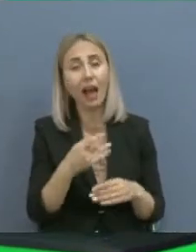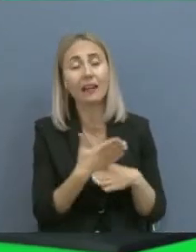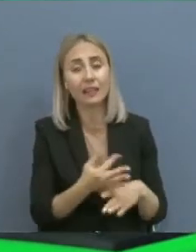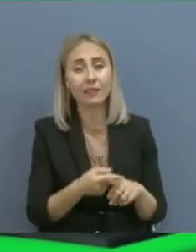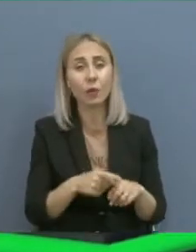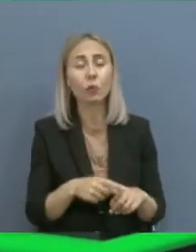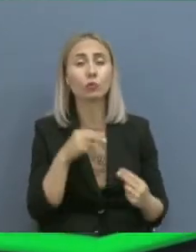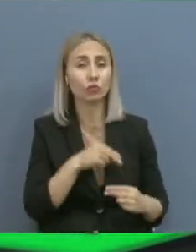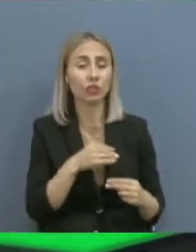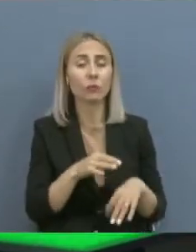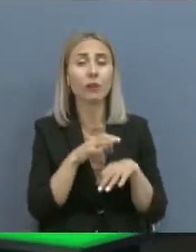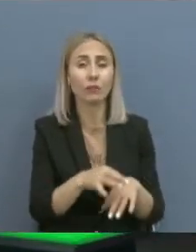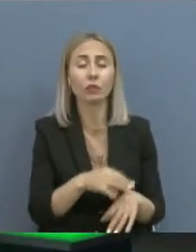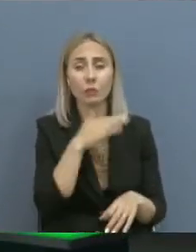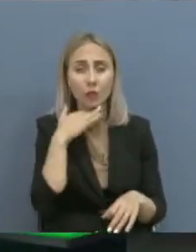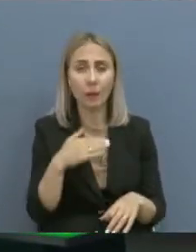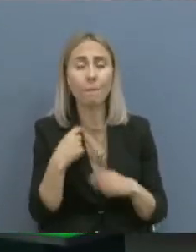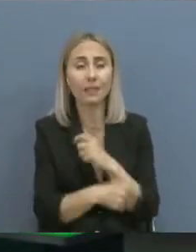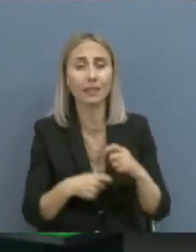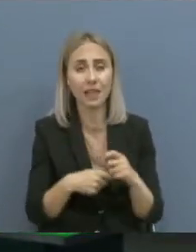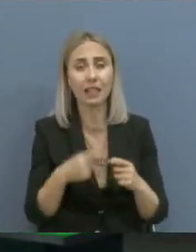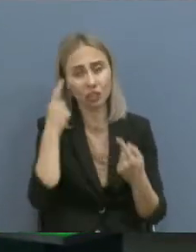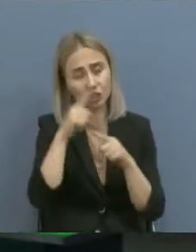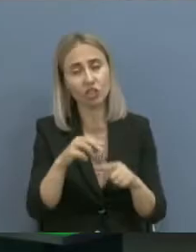емес, көше мен аулаларда да саудалауда.